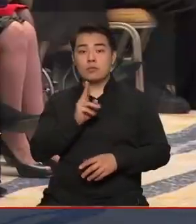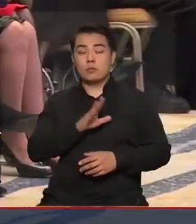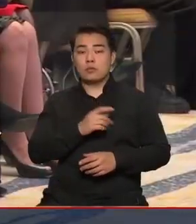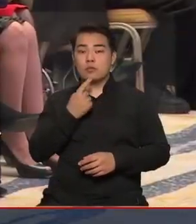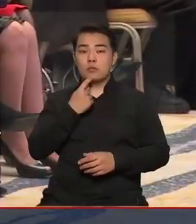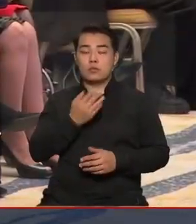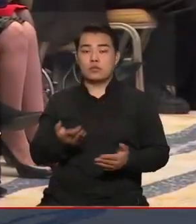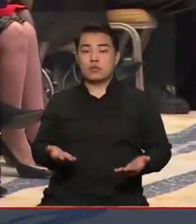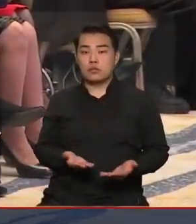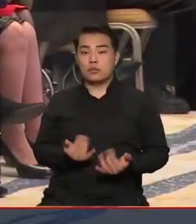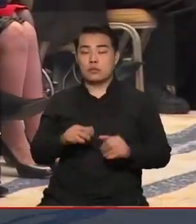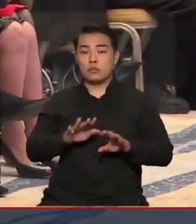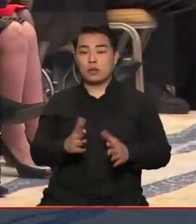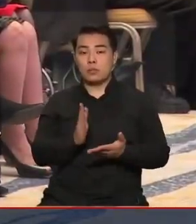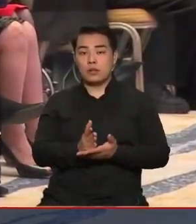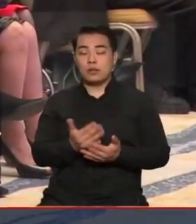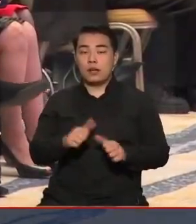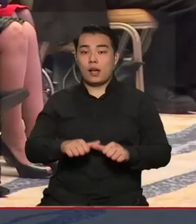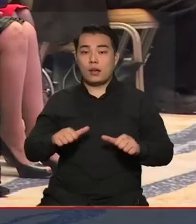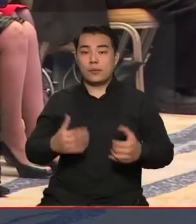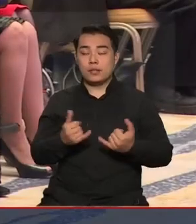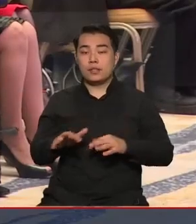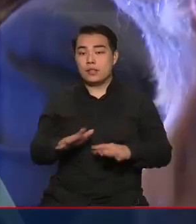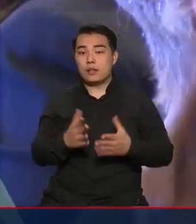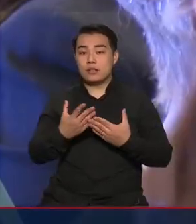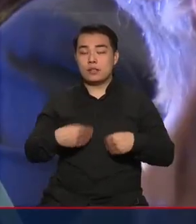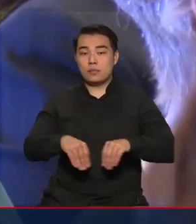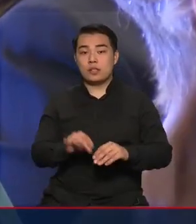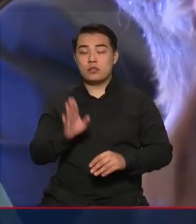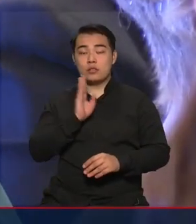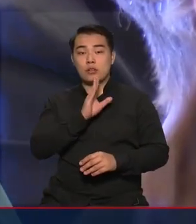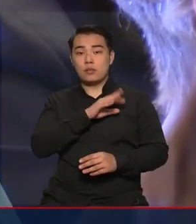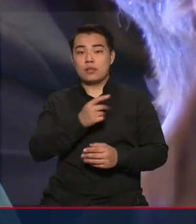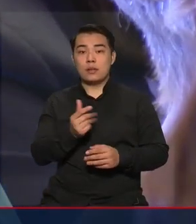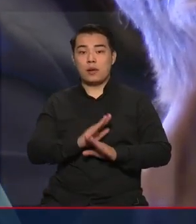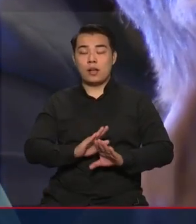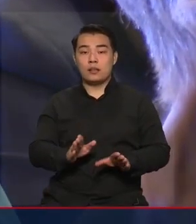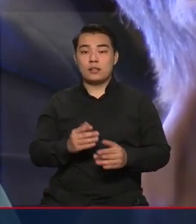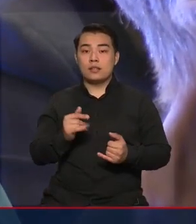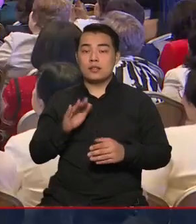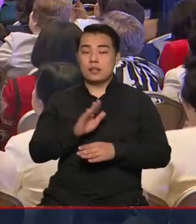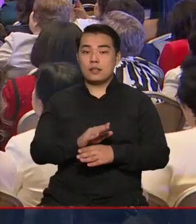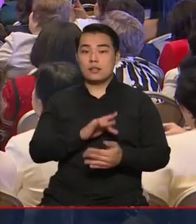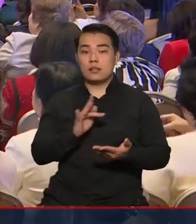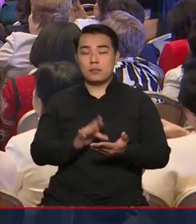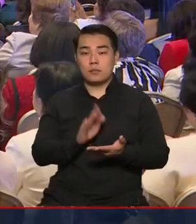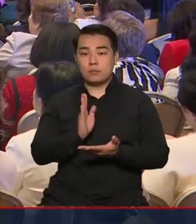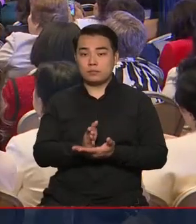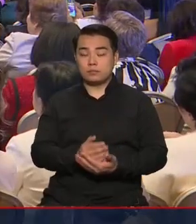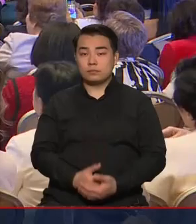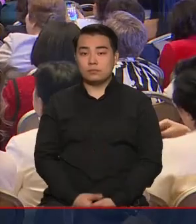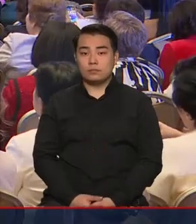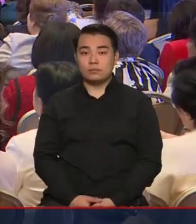жизненной ситуации. Перед Национальной комиссией по делам семьи и женщин стоит немало целей и задач. Айша Усимбекова, Нурали